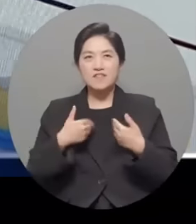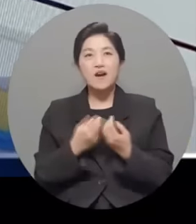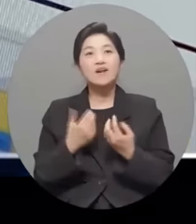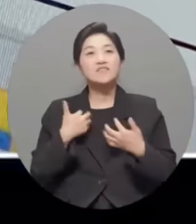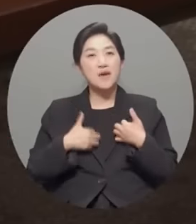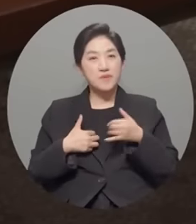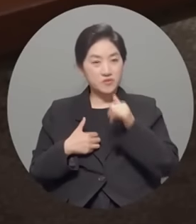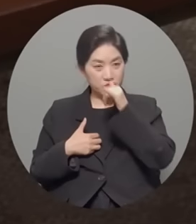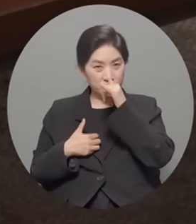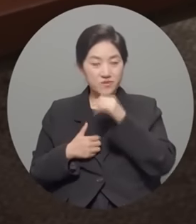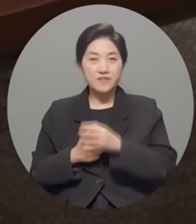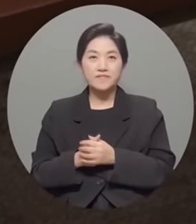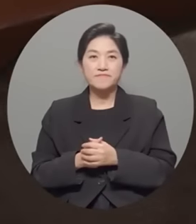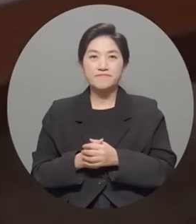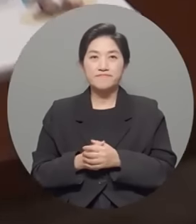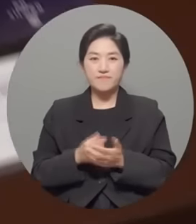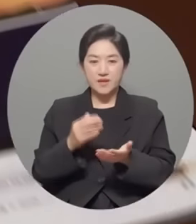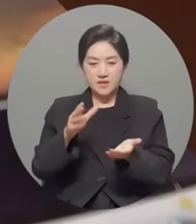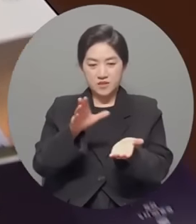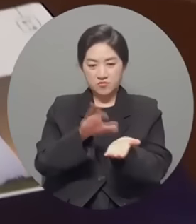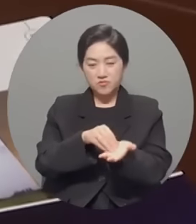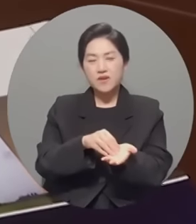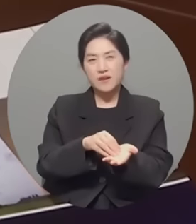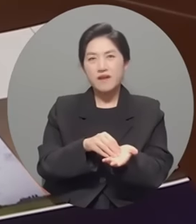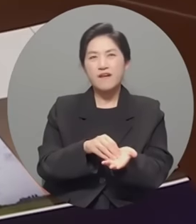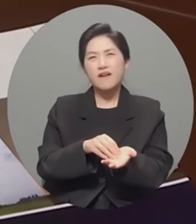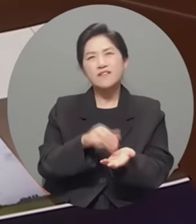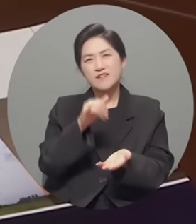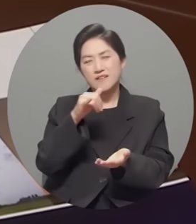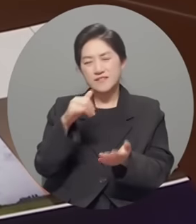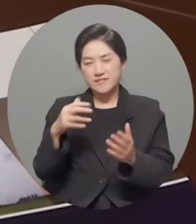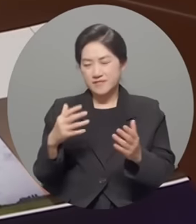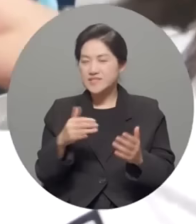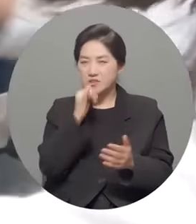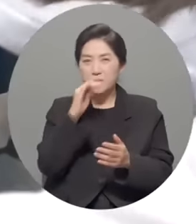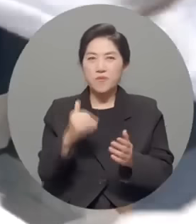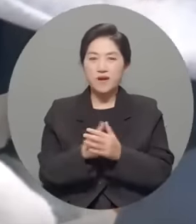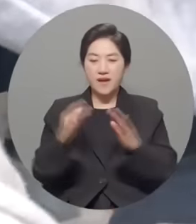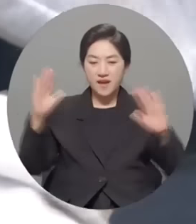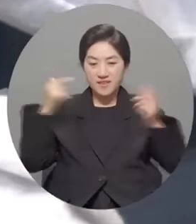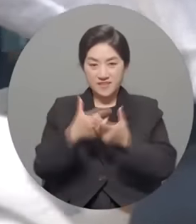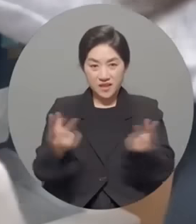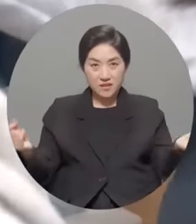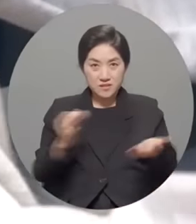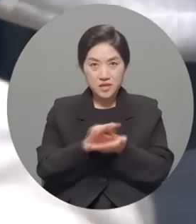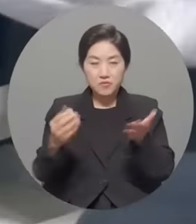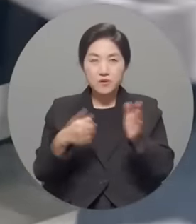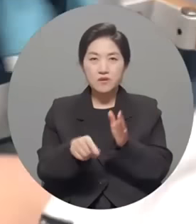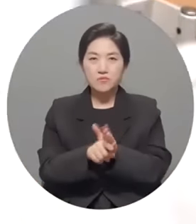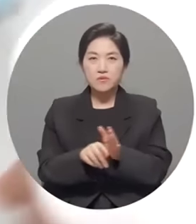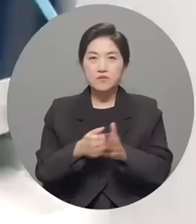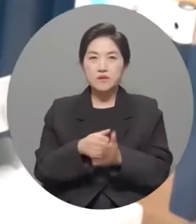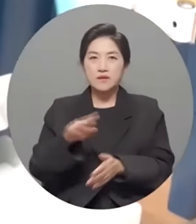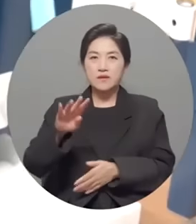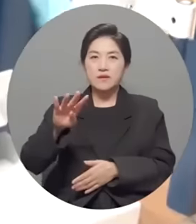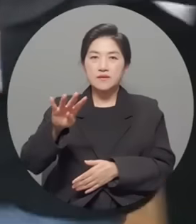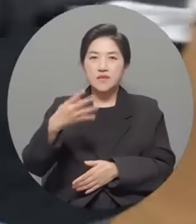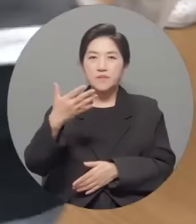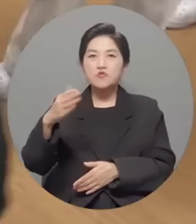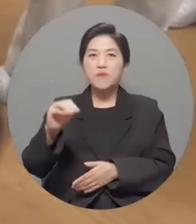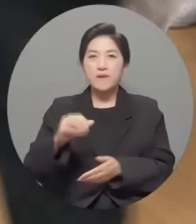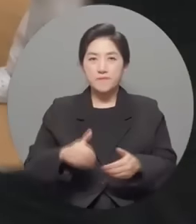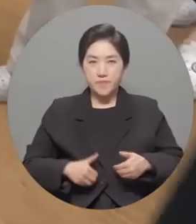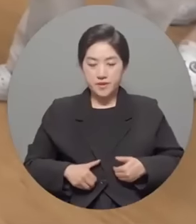재미. 풀어야 할 과제는 남아 있습니다. 전체 학생이 기기를 활용하려면 409만 대가 필요합니다.